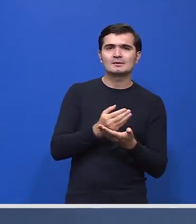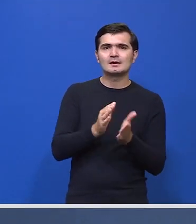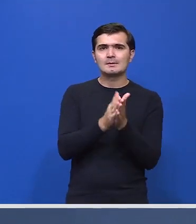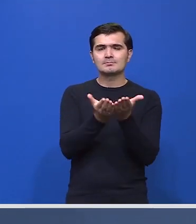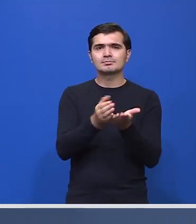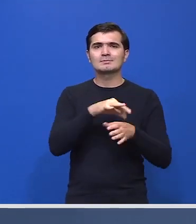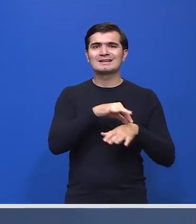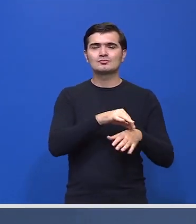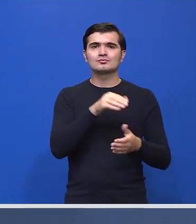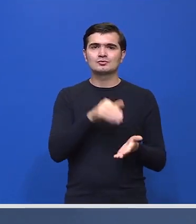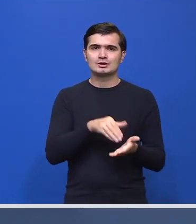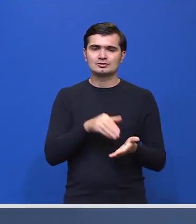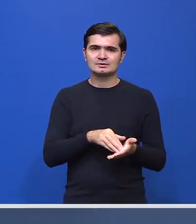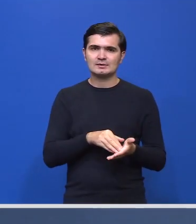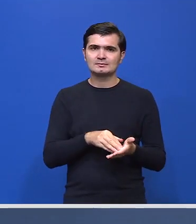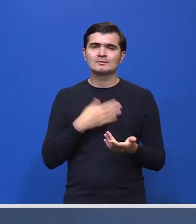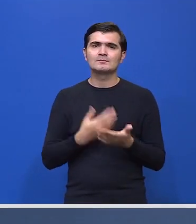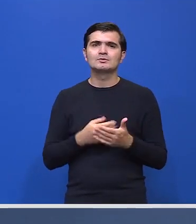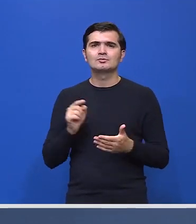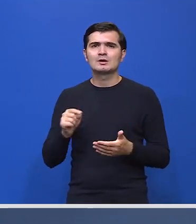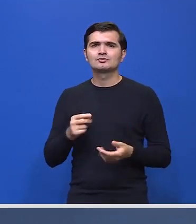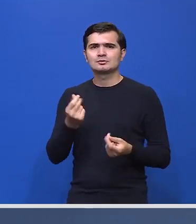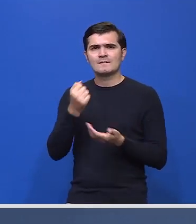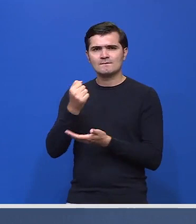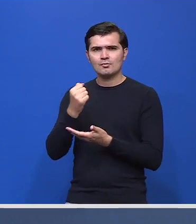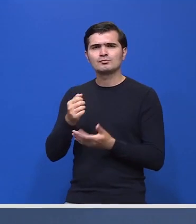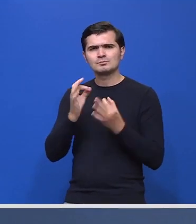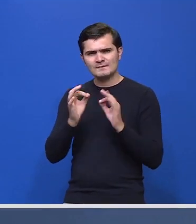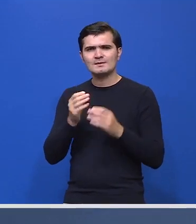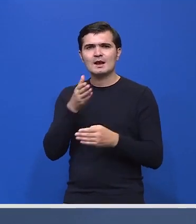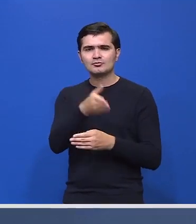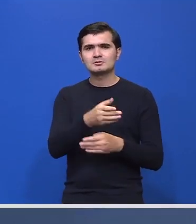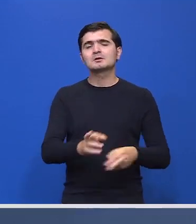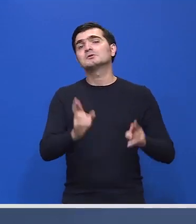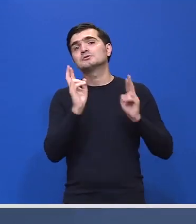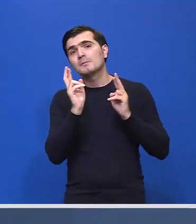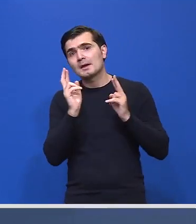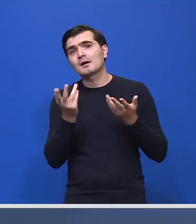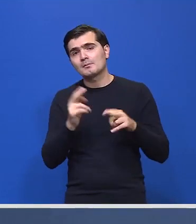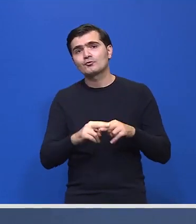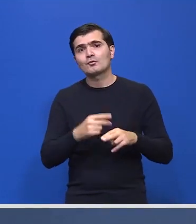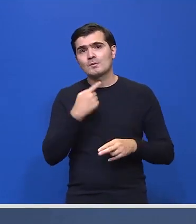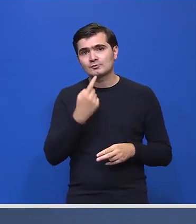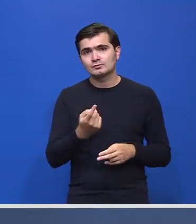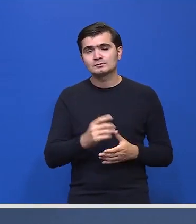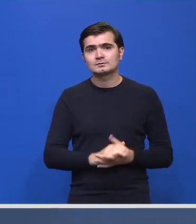ghidului necesar pentru ca aceste fonduri să fie accesate. Sperăm, cum spuneam,